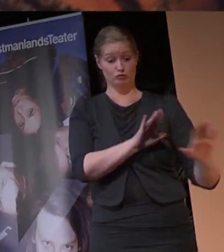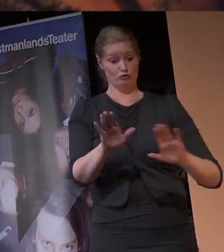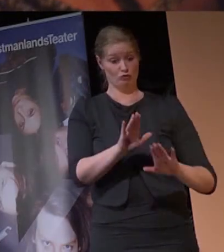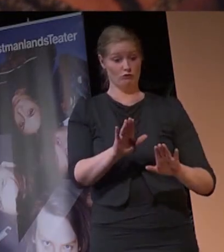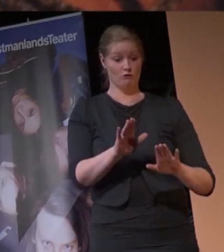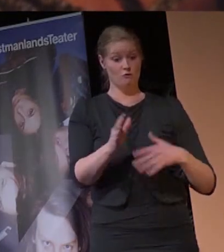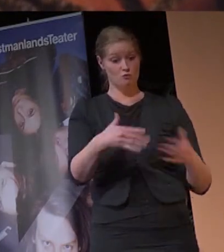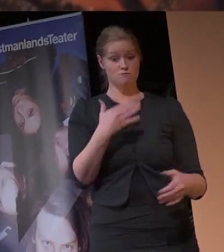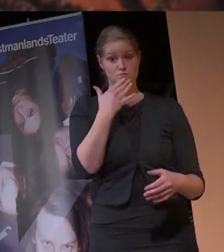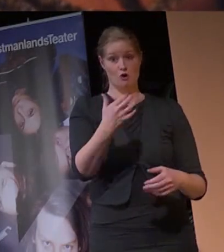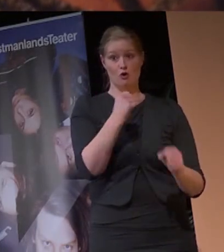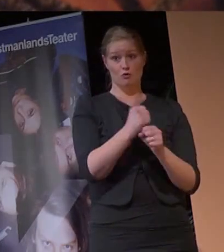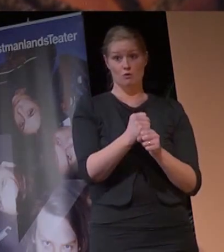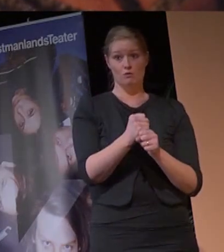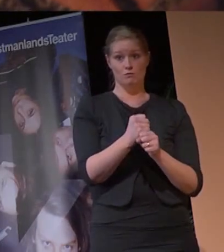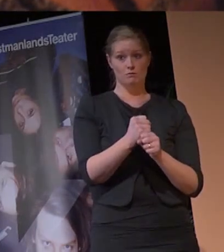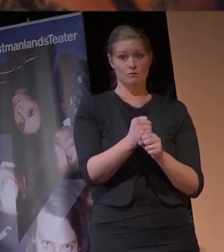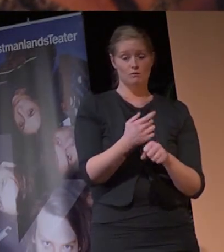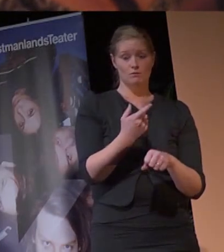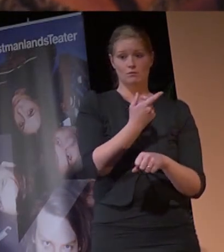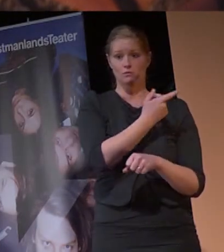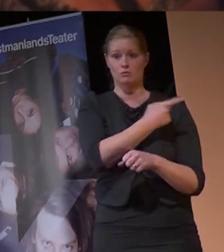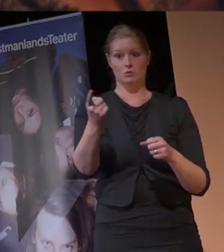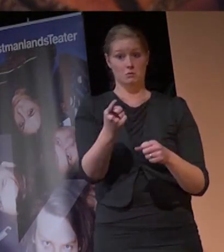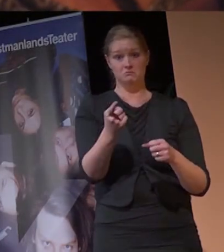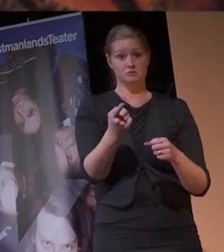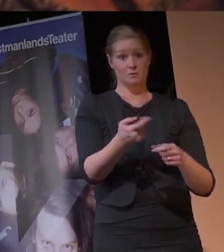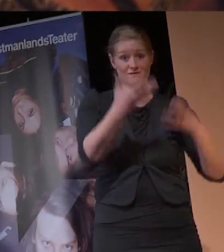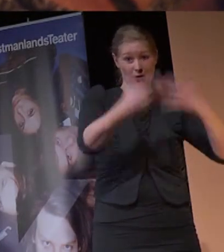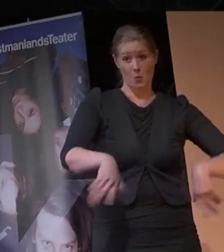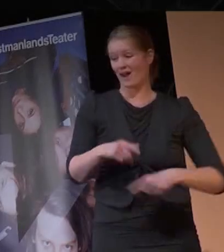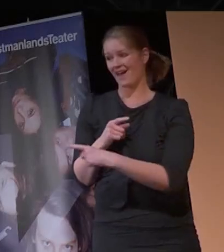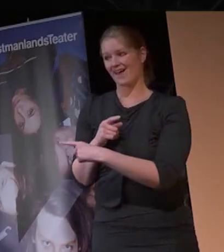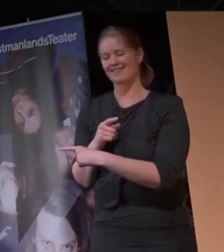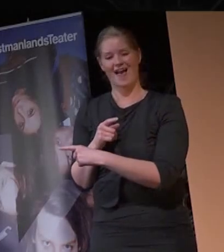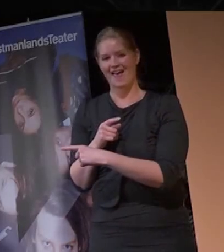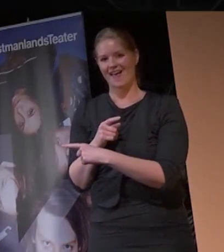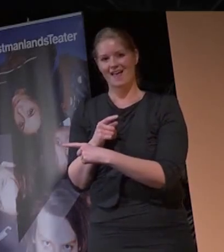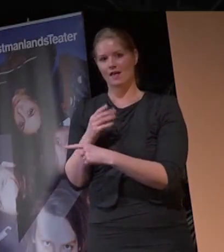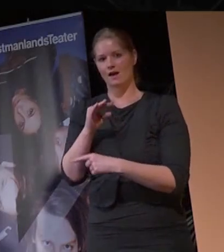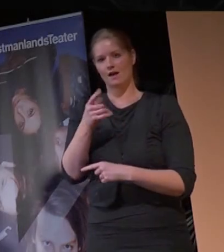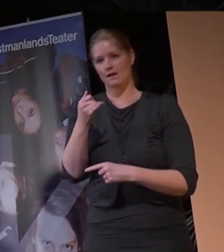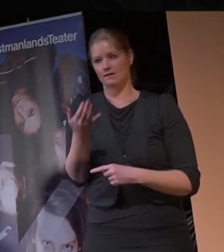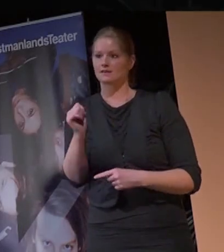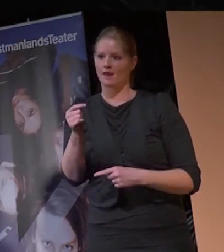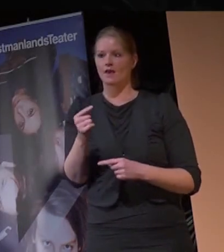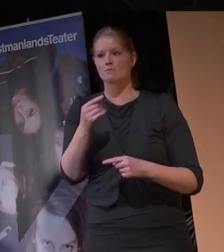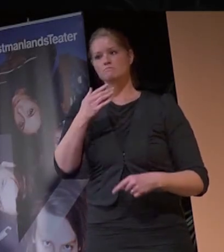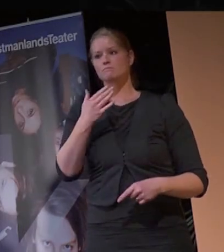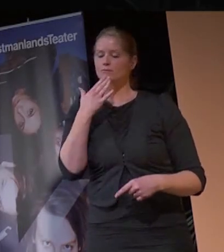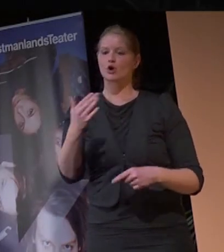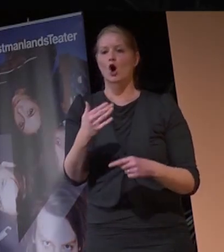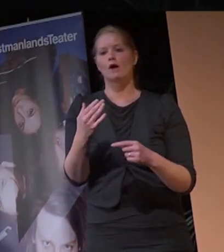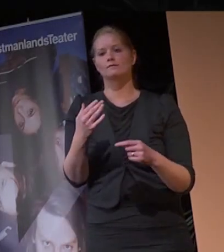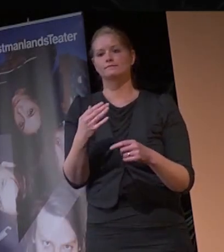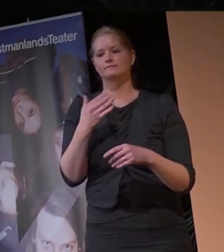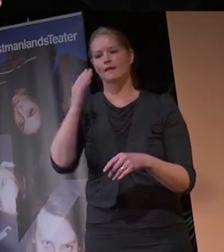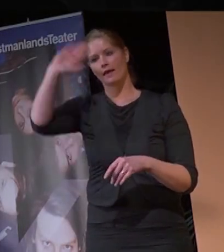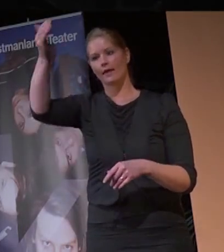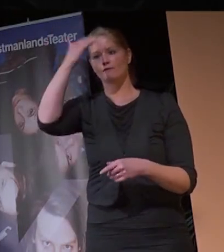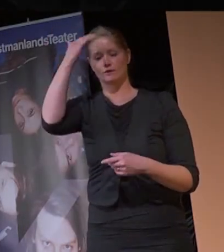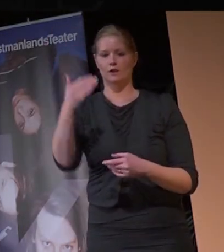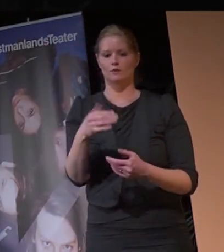Det regeringen just nu gör det är att vi investerar i, och kommunerna är oerhört tacksamma. Alla kommuner jag har träffat, eller kommunföreträdare som jag har träffat, har varit